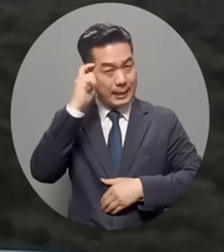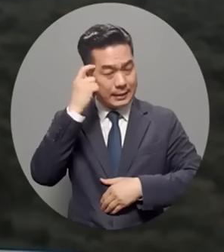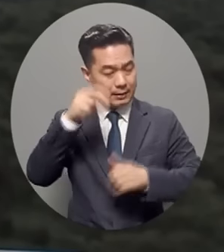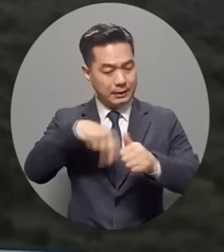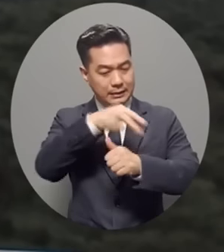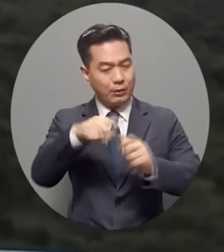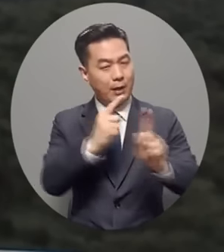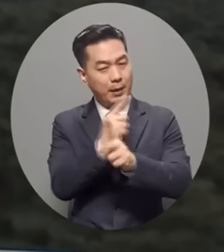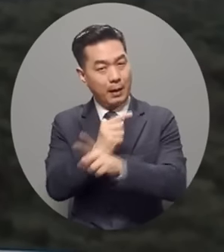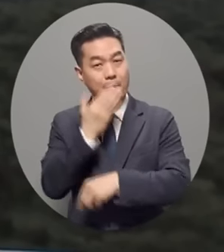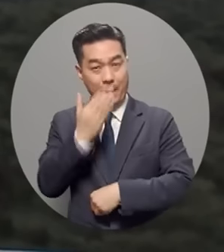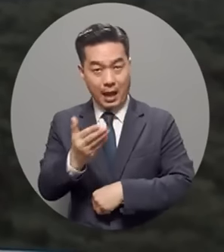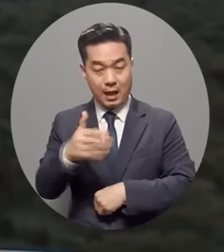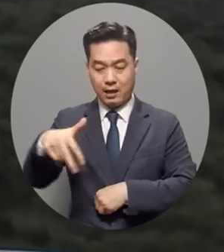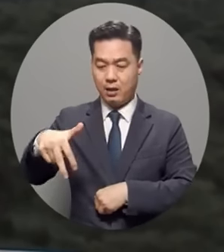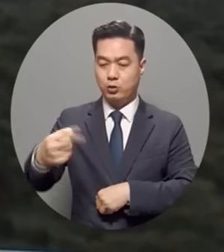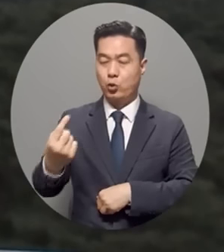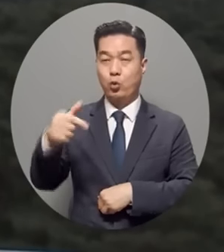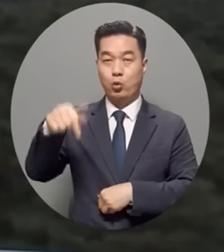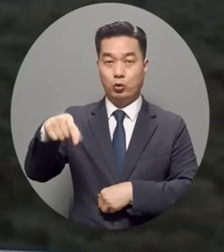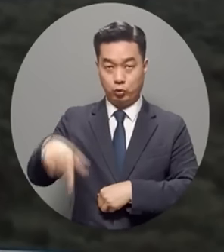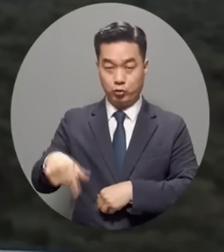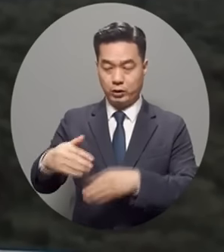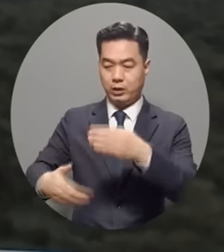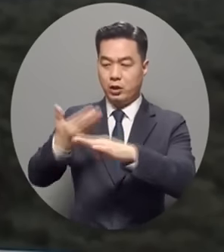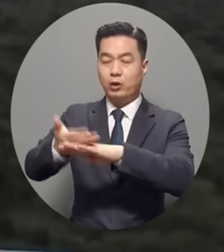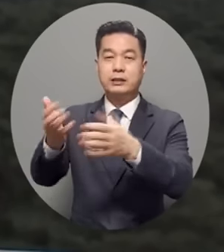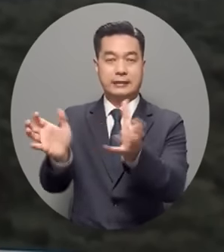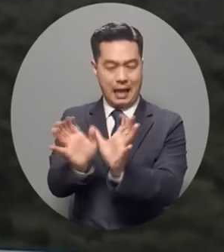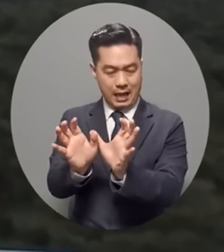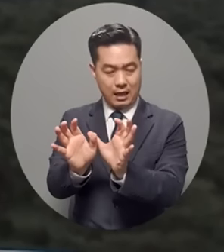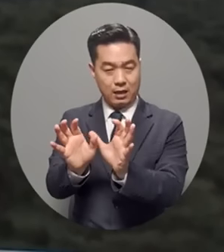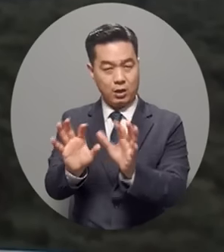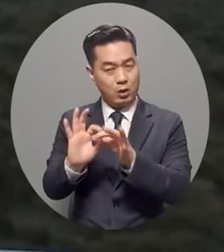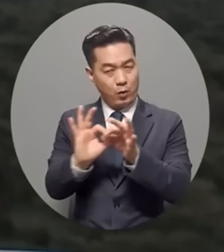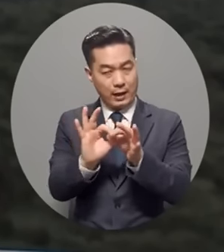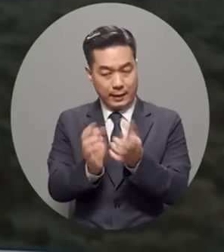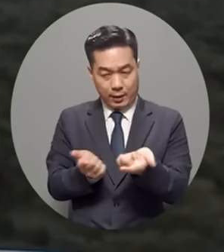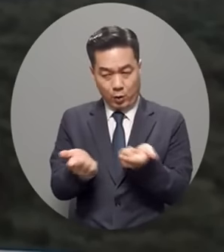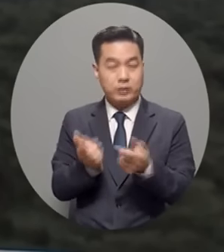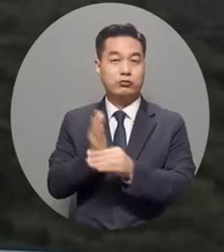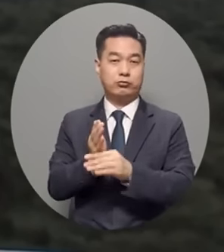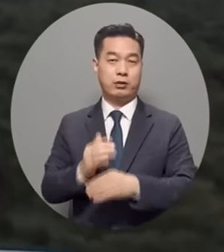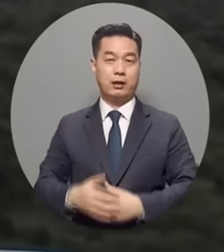거라며 조국혁신당에 대한 견제도 이어갔습니다. MBC 뉴스 신준명입니다.